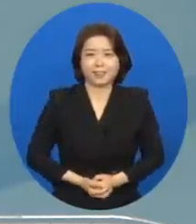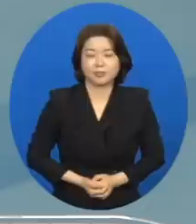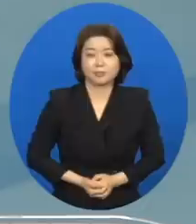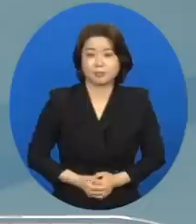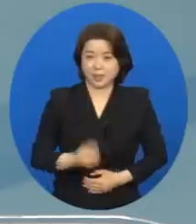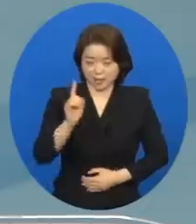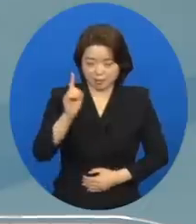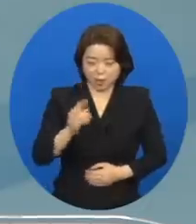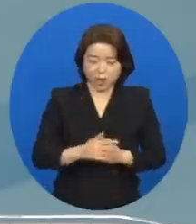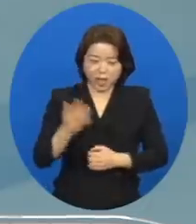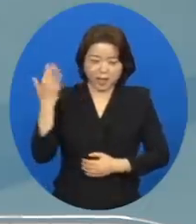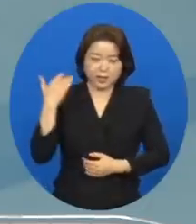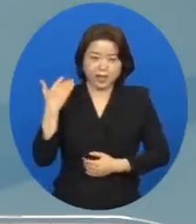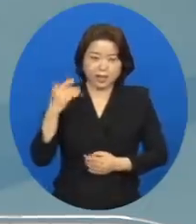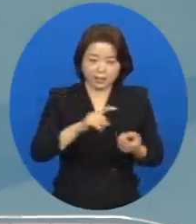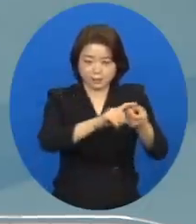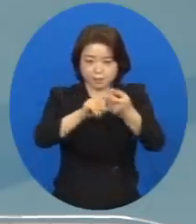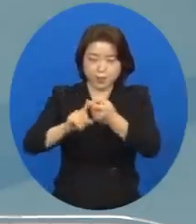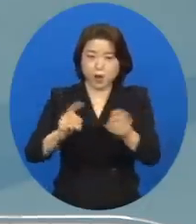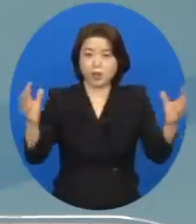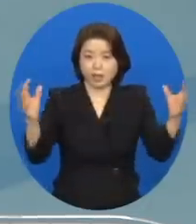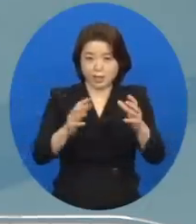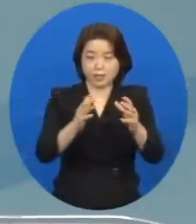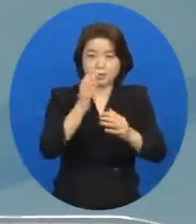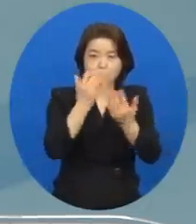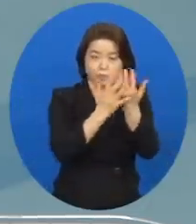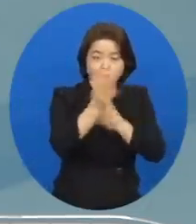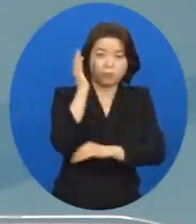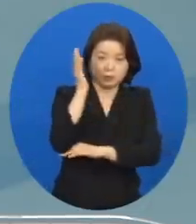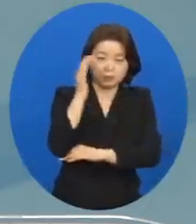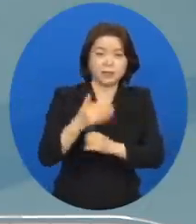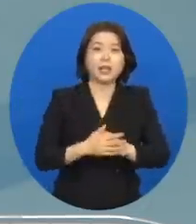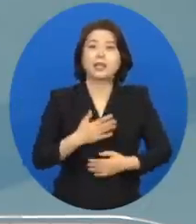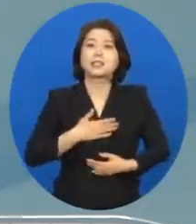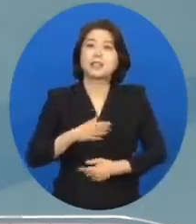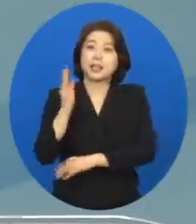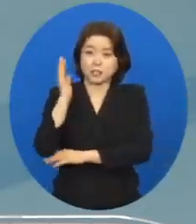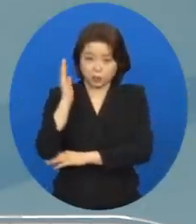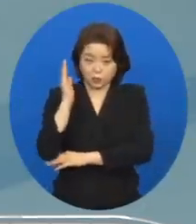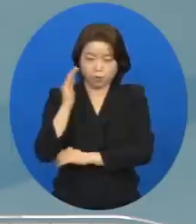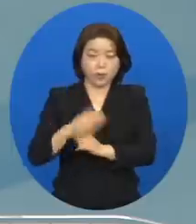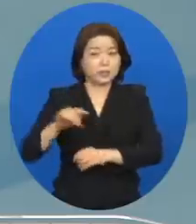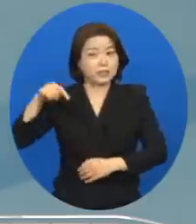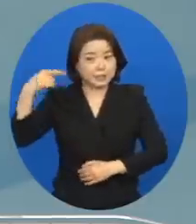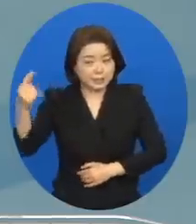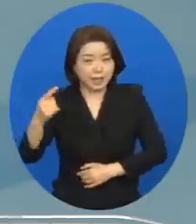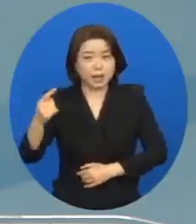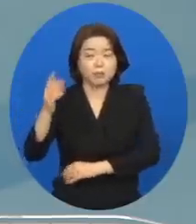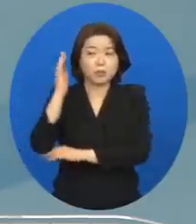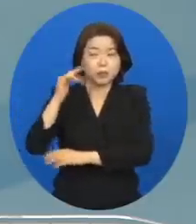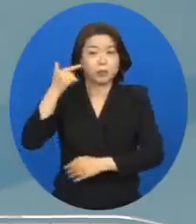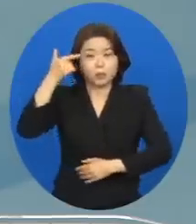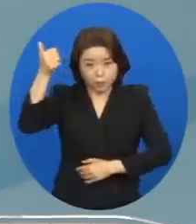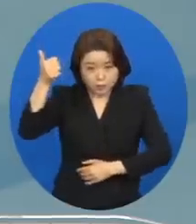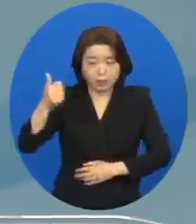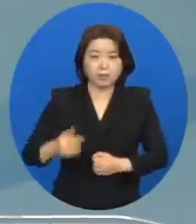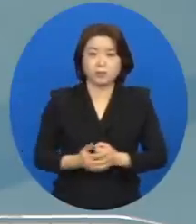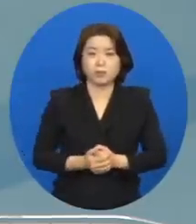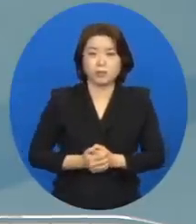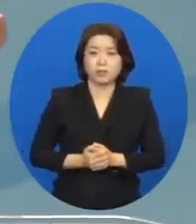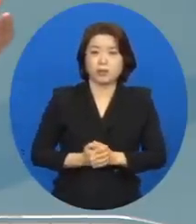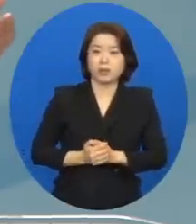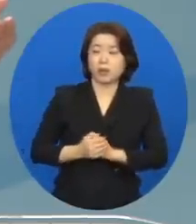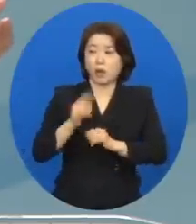한 번은 연합집회 때 제가 설교를 하고 그리고 제 다음에 설교하시는 목사님이